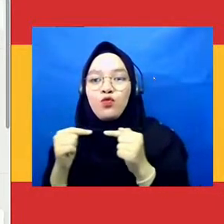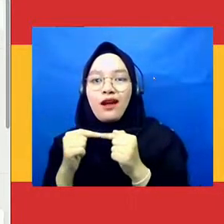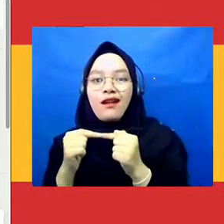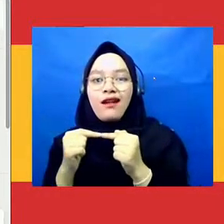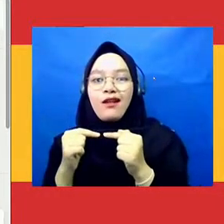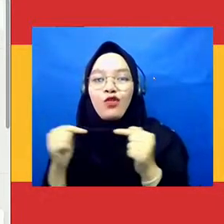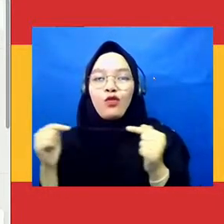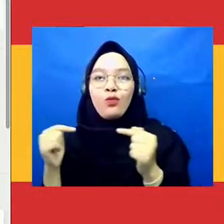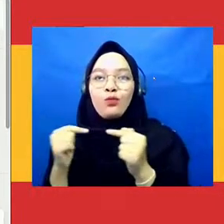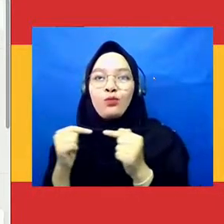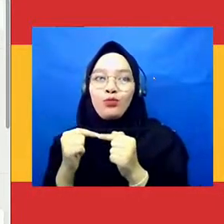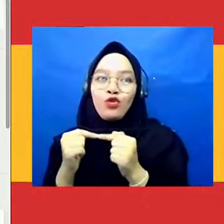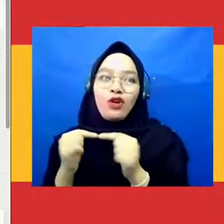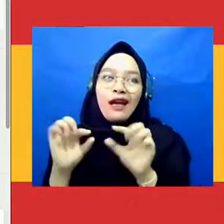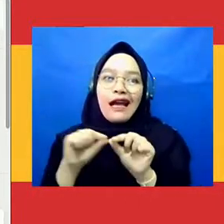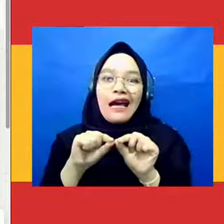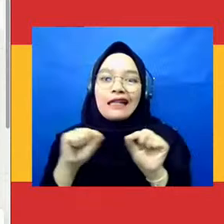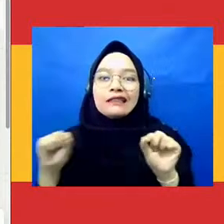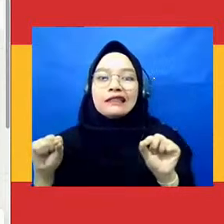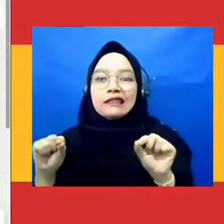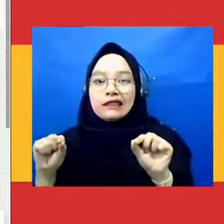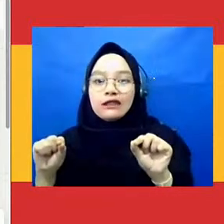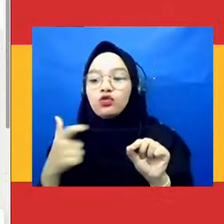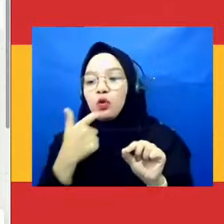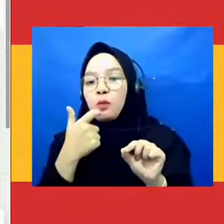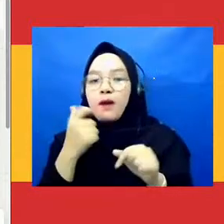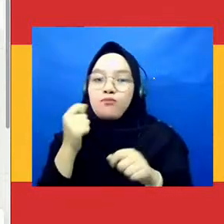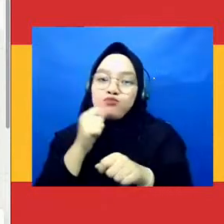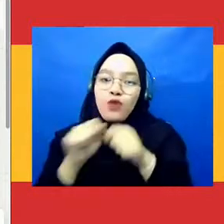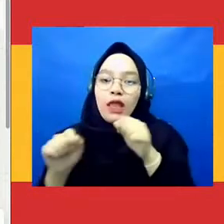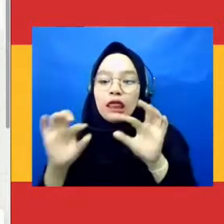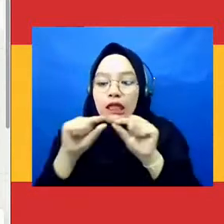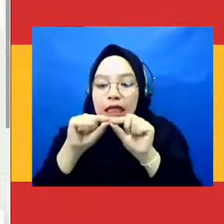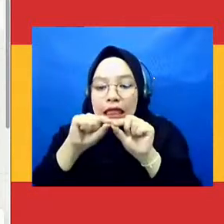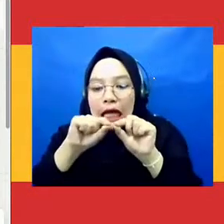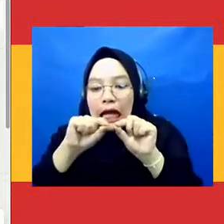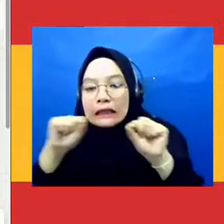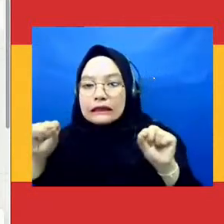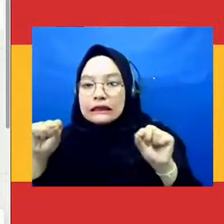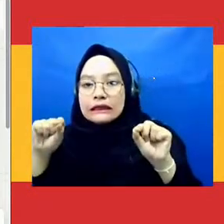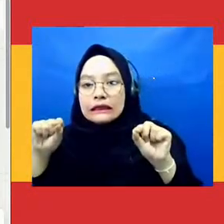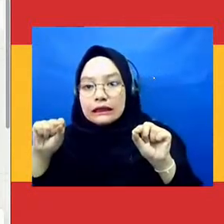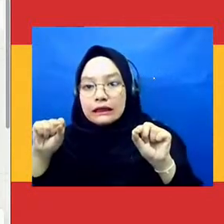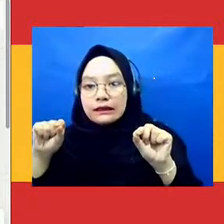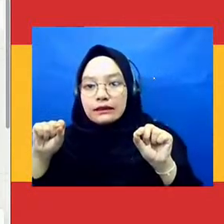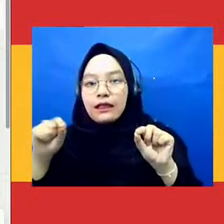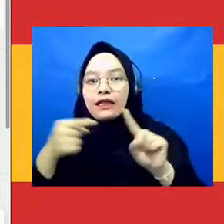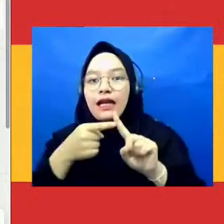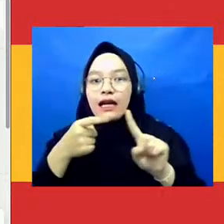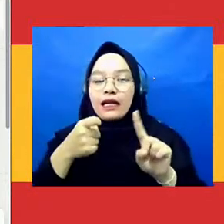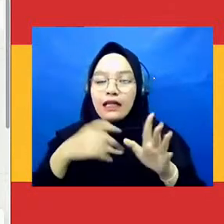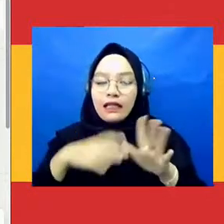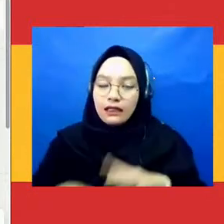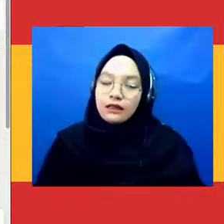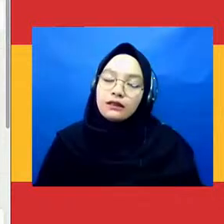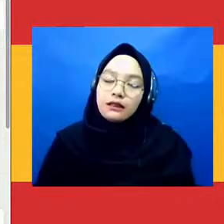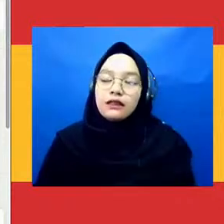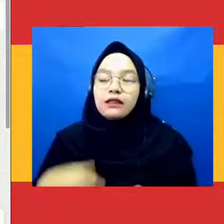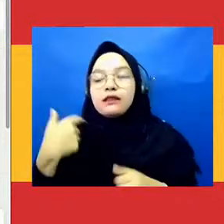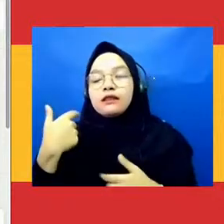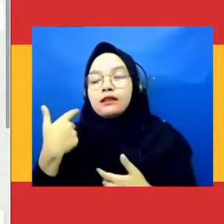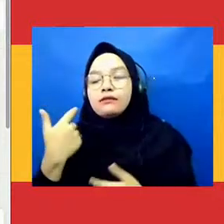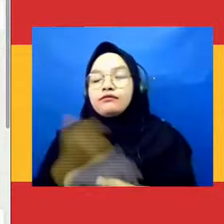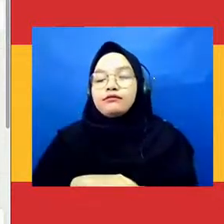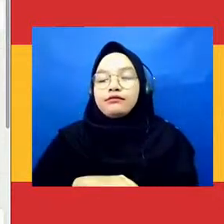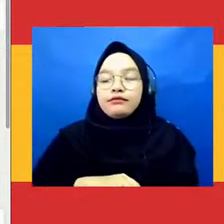line. Coba dibuat garis dari right holders atau dari duty bearers